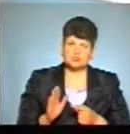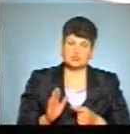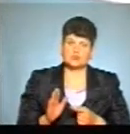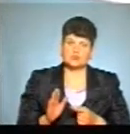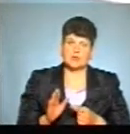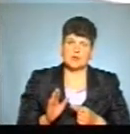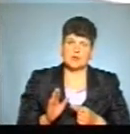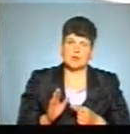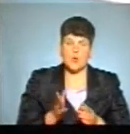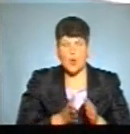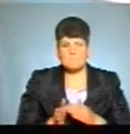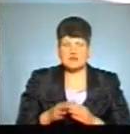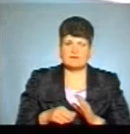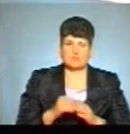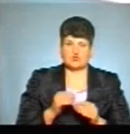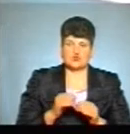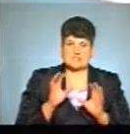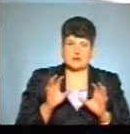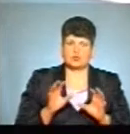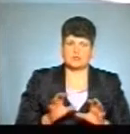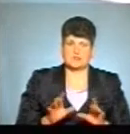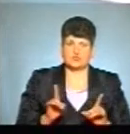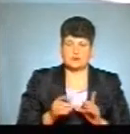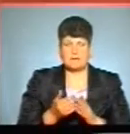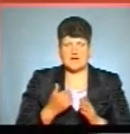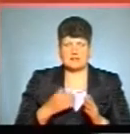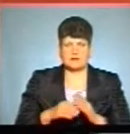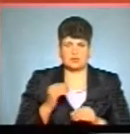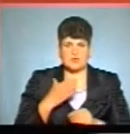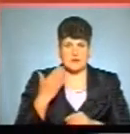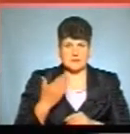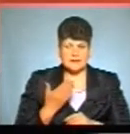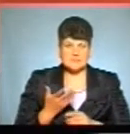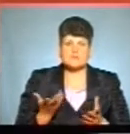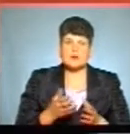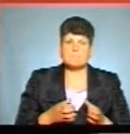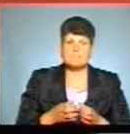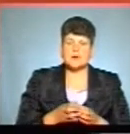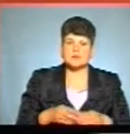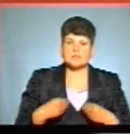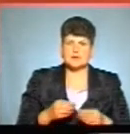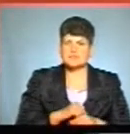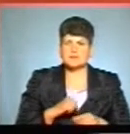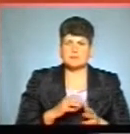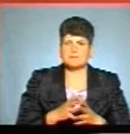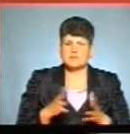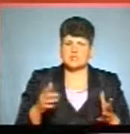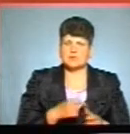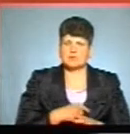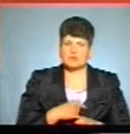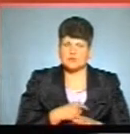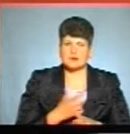обхід виборчого законодавства щодо передвиборчої агітації. Яка партія висунула найбільше кандидатів, депутати